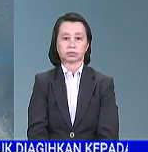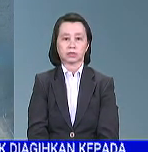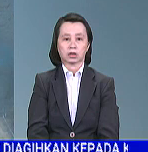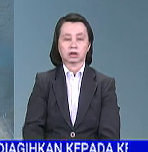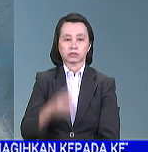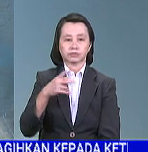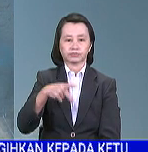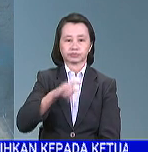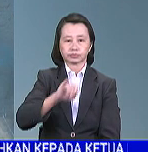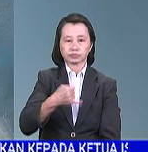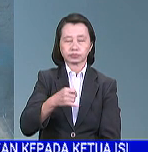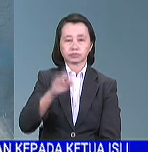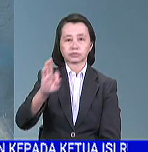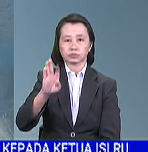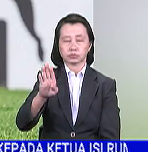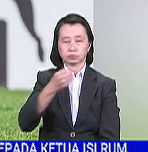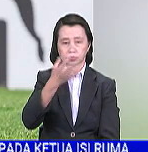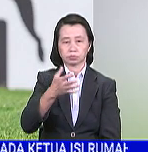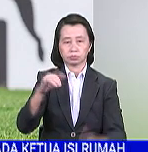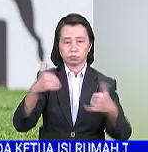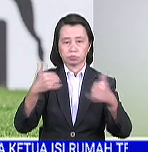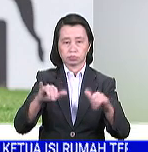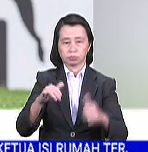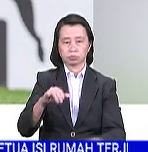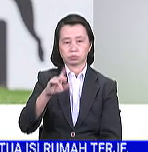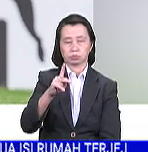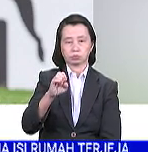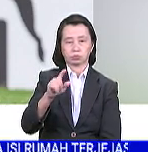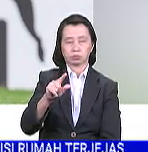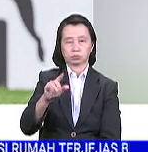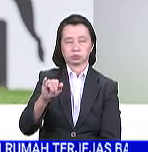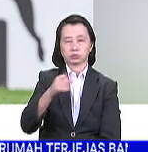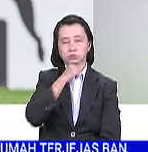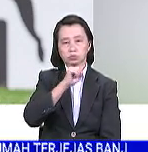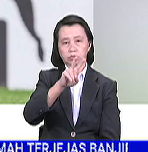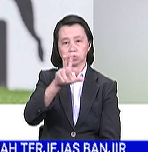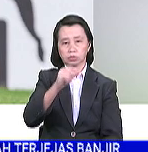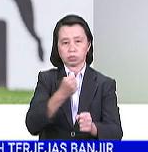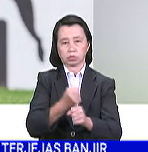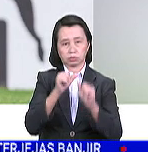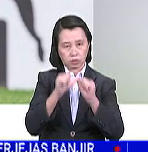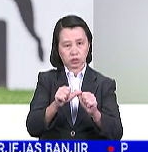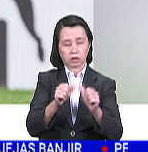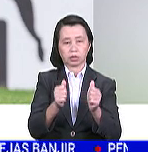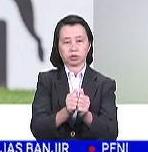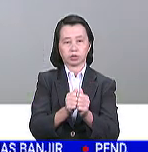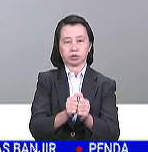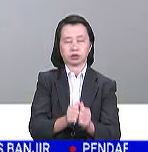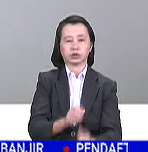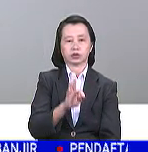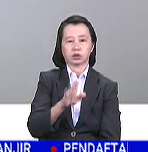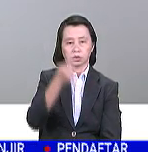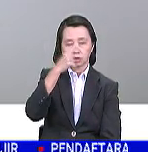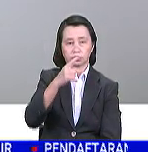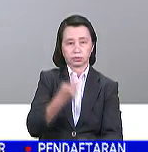PJ City menerusi laman Facebook mengumumkan pemain sayap berusia 23 tahun dari Kuala Lumpur itu kekal bersama The Phoenix untuk